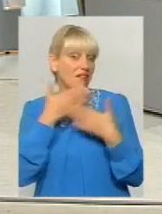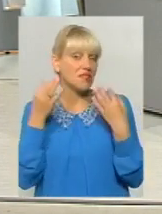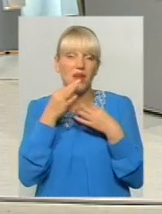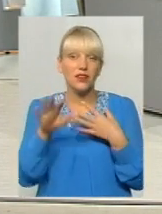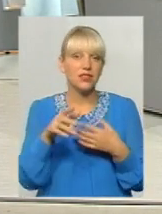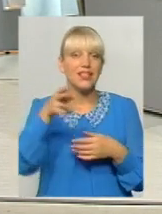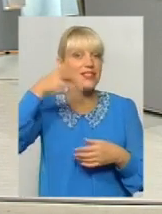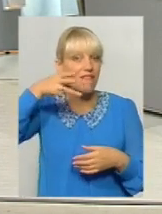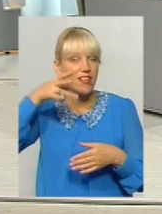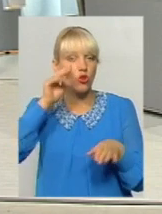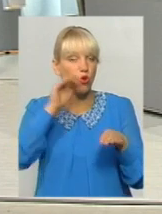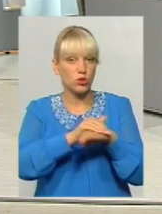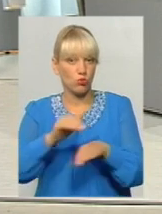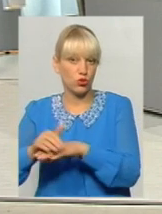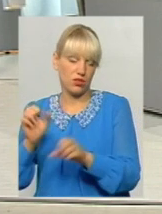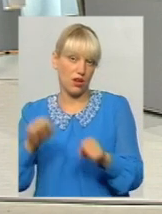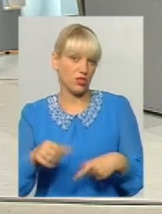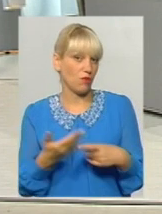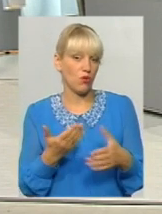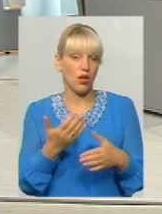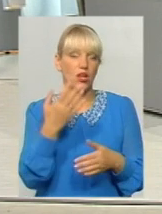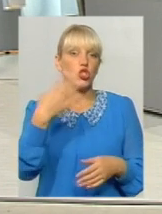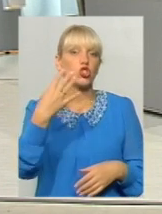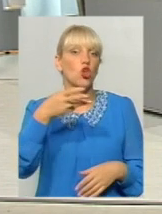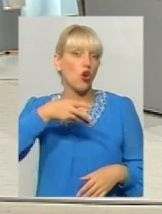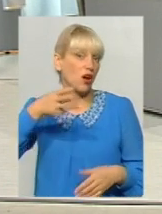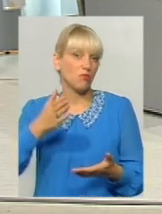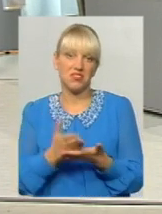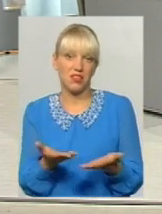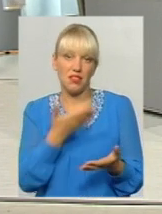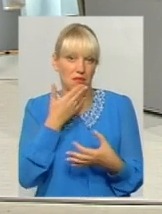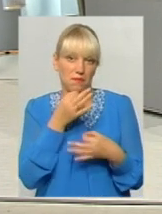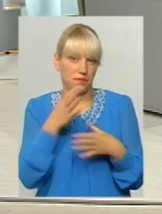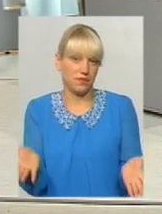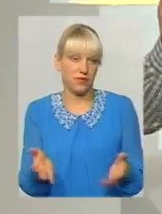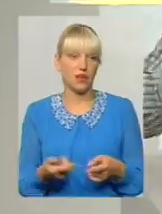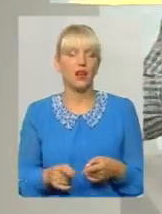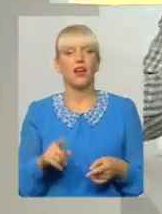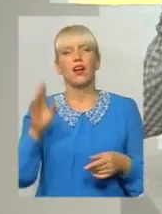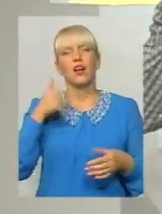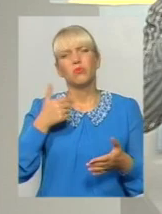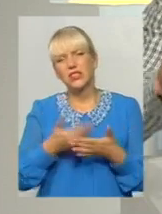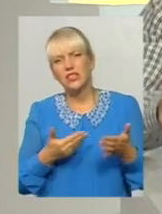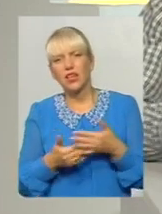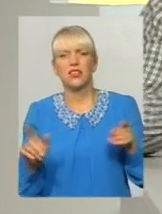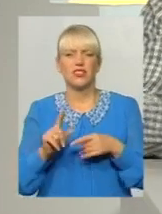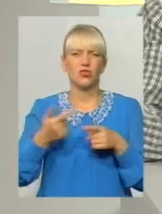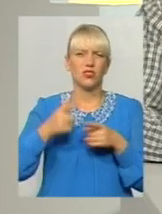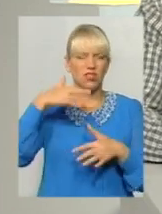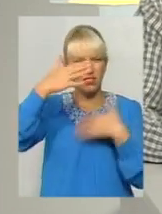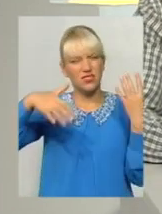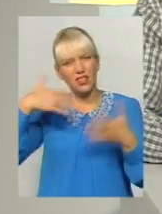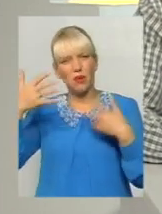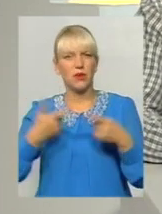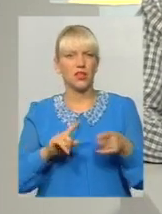номера, відеоспостереження на всіх пунктах пропуску близько 40 камер. Мені здається, там ми зараз дійсно йдемо дуже якісь такі дєбрі, так